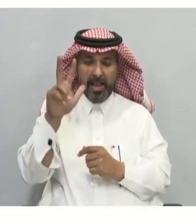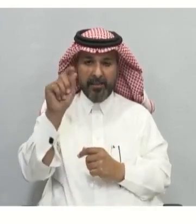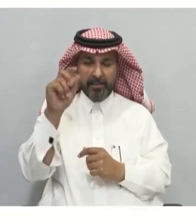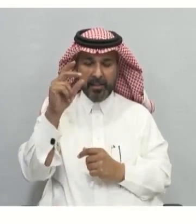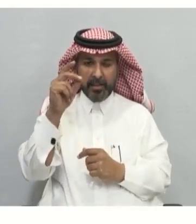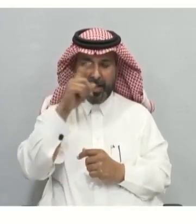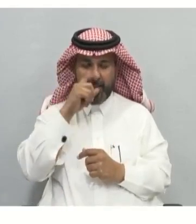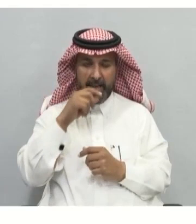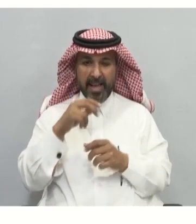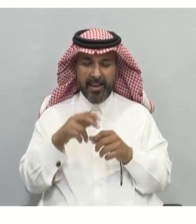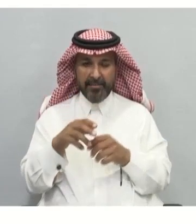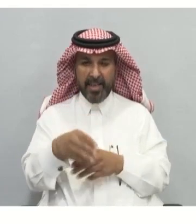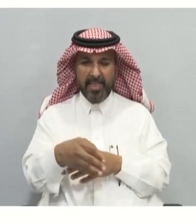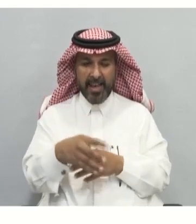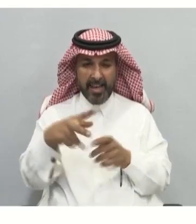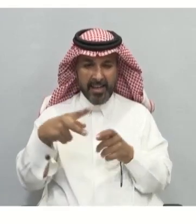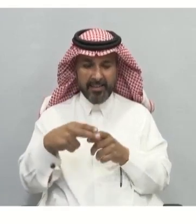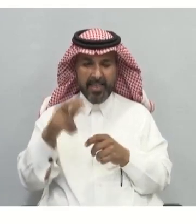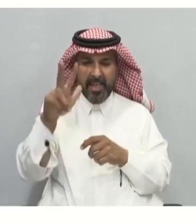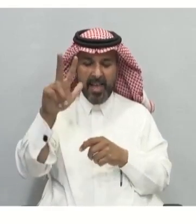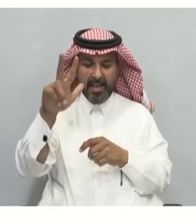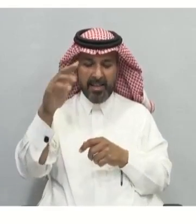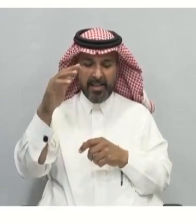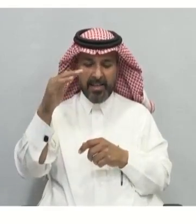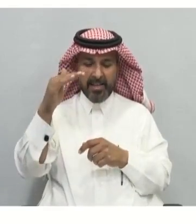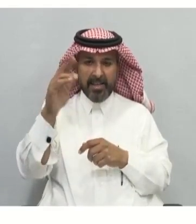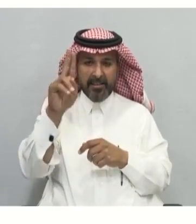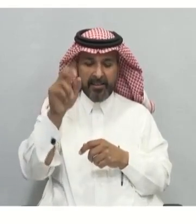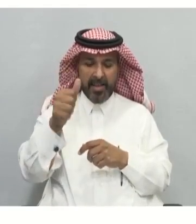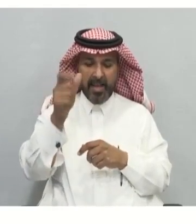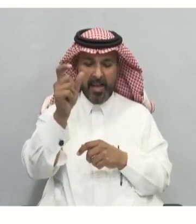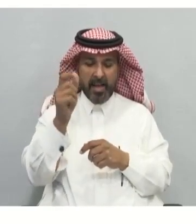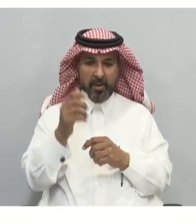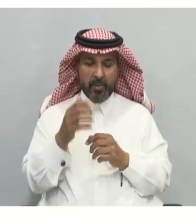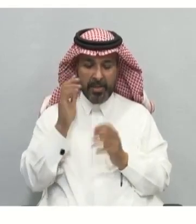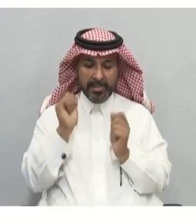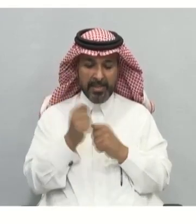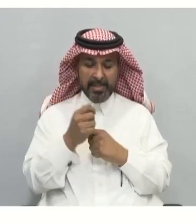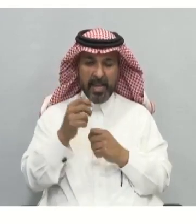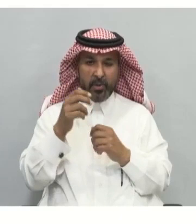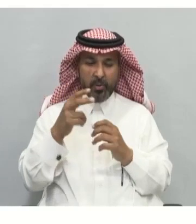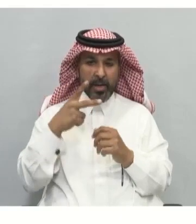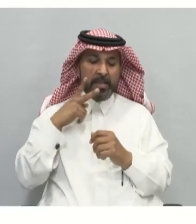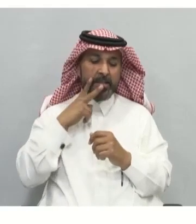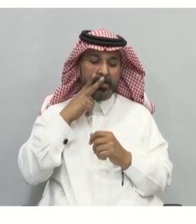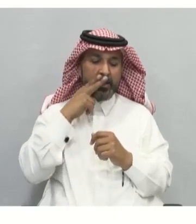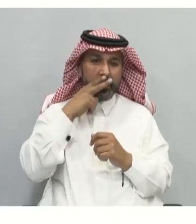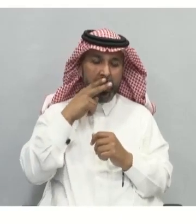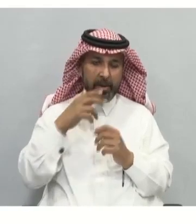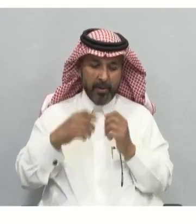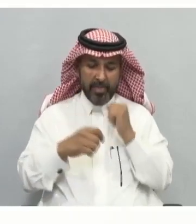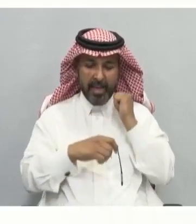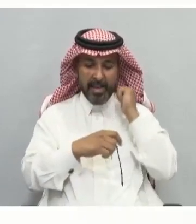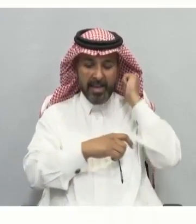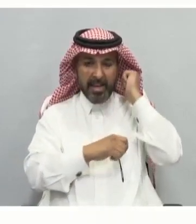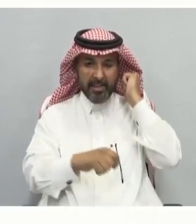الختان والاستحداد وقص الشارب وتقليم الاظفار ونف الاباط رواه البخاري